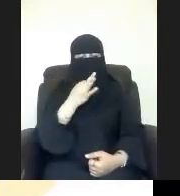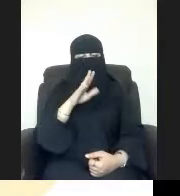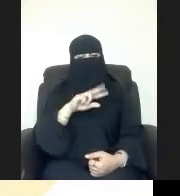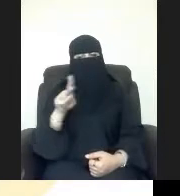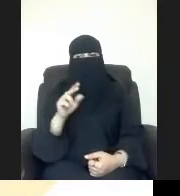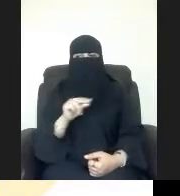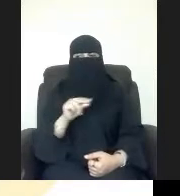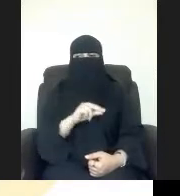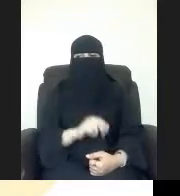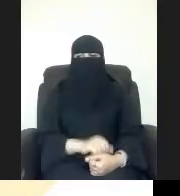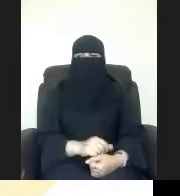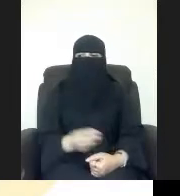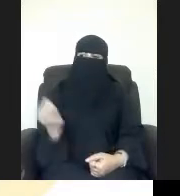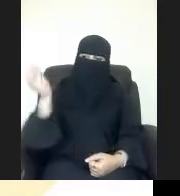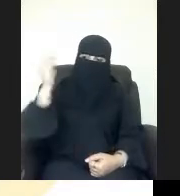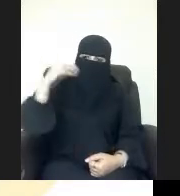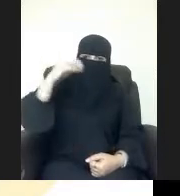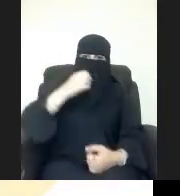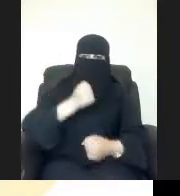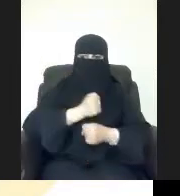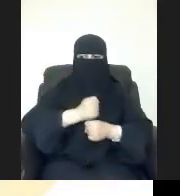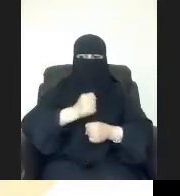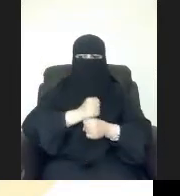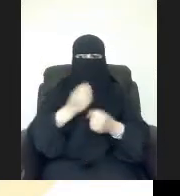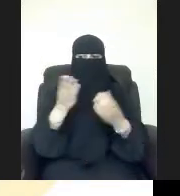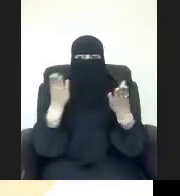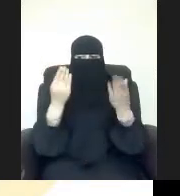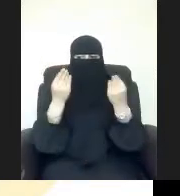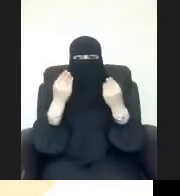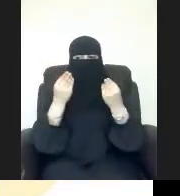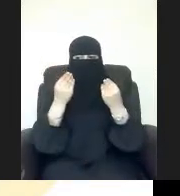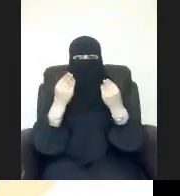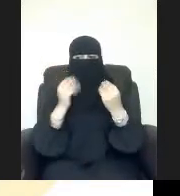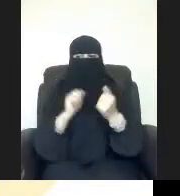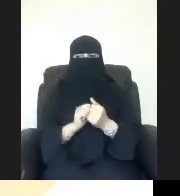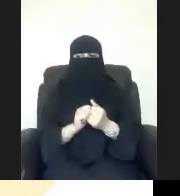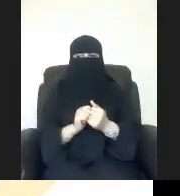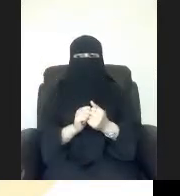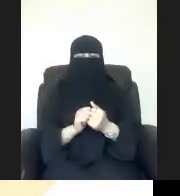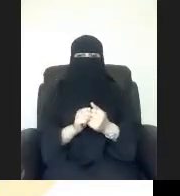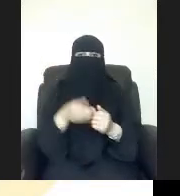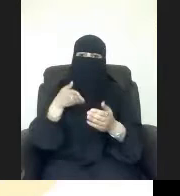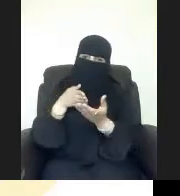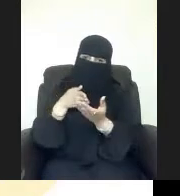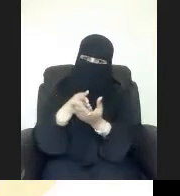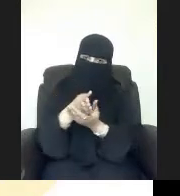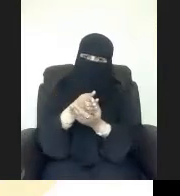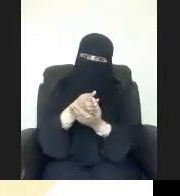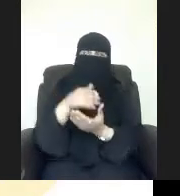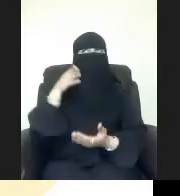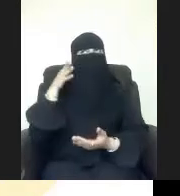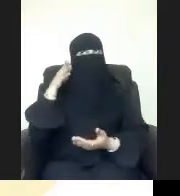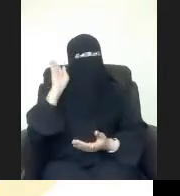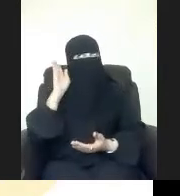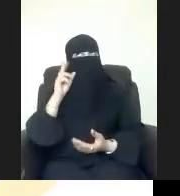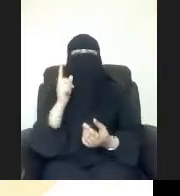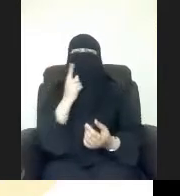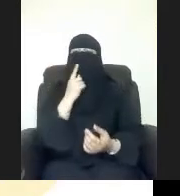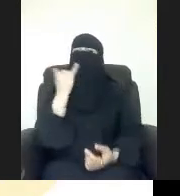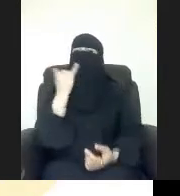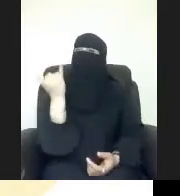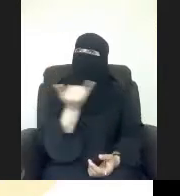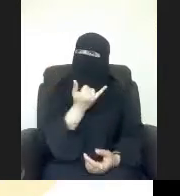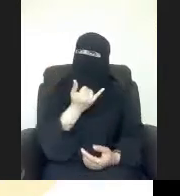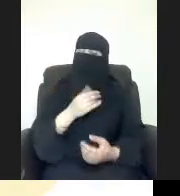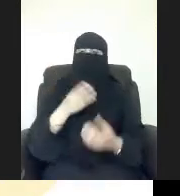التعليم، تحسين مخرجات التعلم عن طريق تحسين مخرجات التعلم، إمكانية الوصول للمعلومة، إمكانية مراجعة